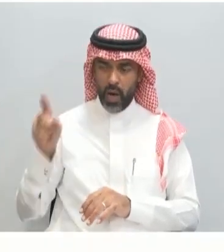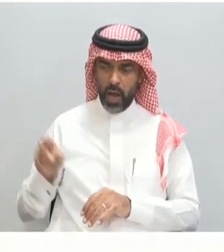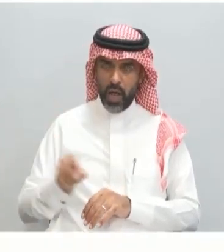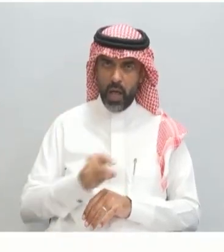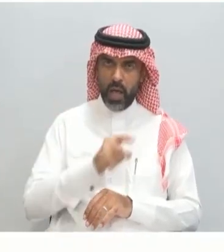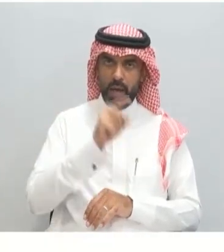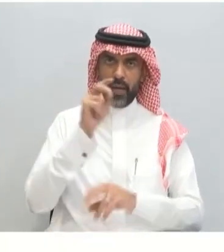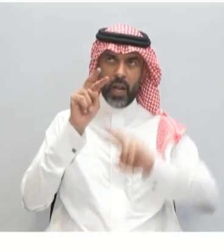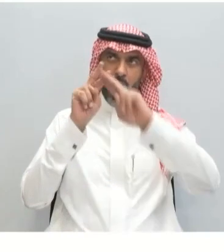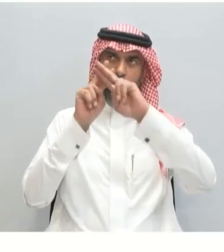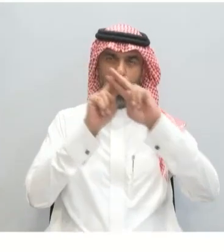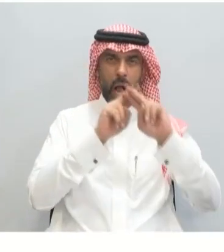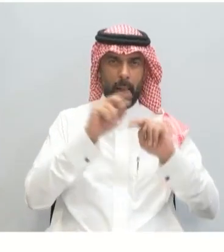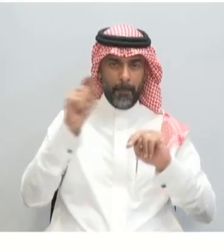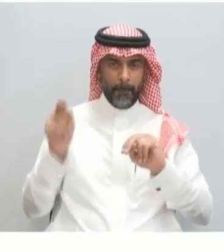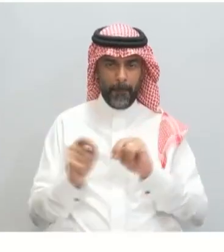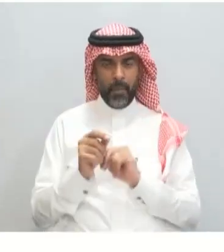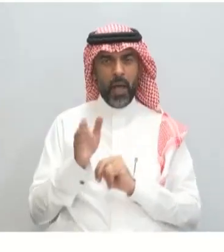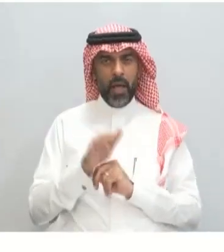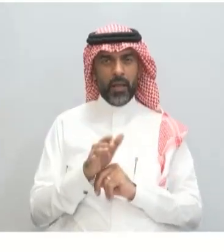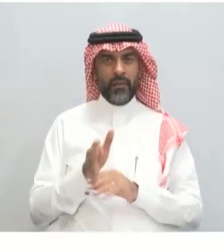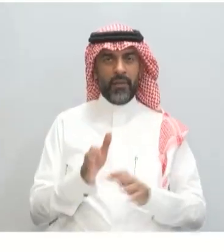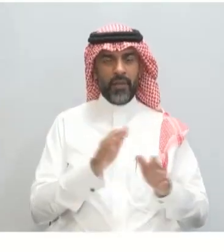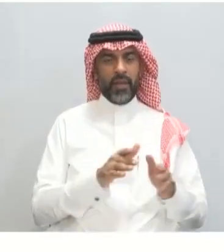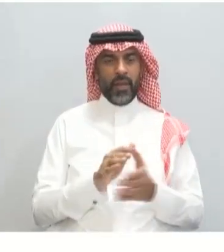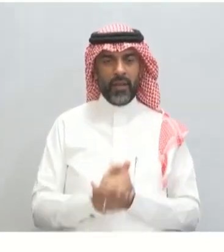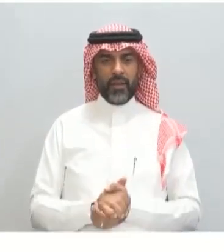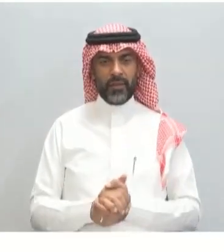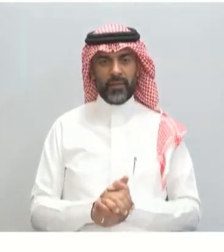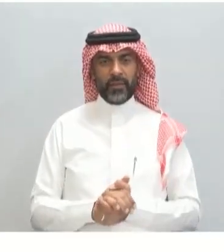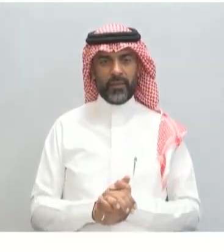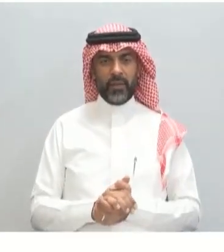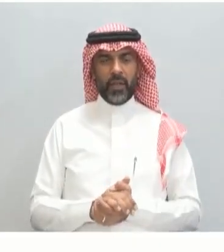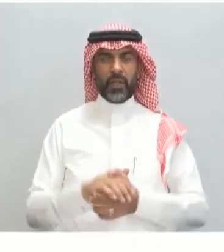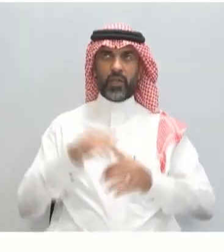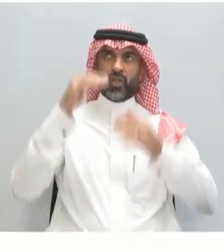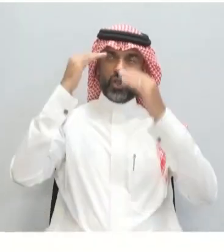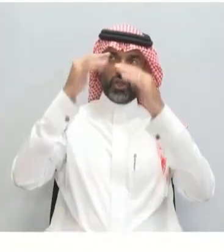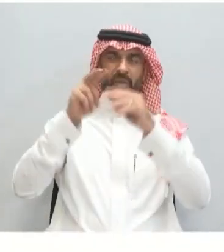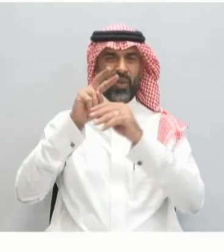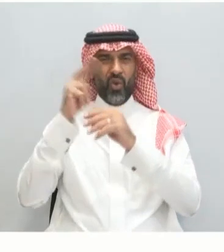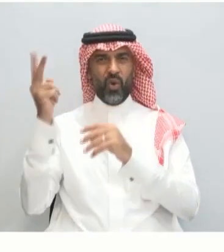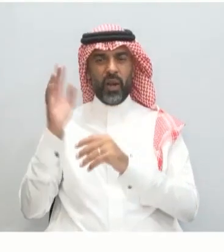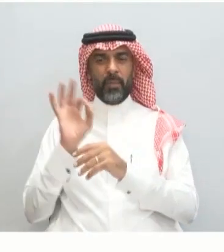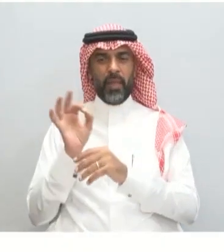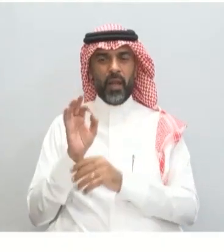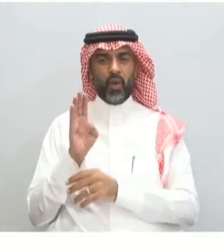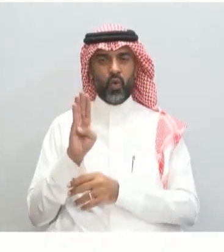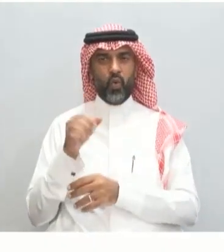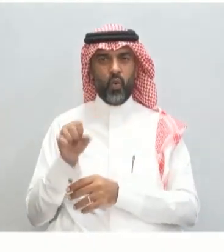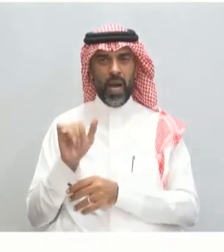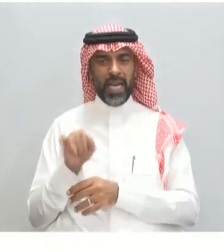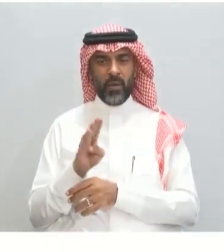دوران الكواكب ايضا بعد ذلك انتقلنا الى الاجرام السماويه الاخرى منها الكويكبات